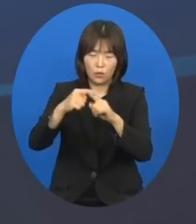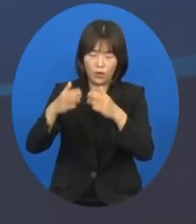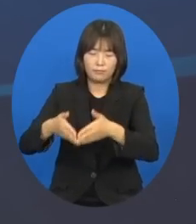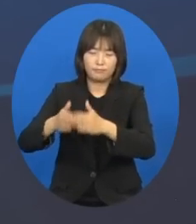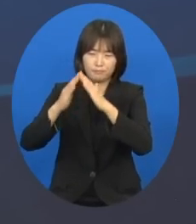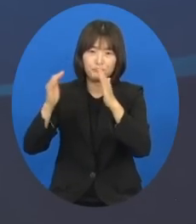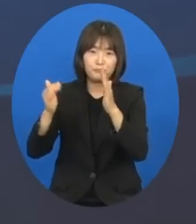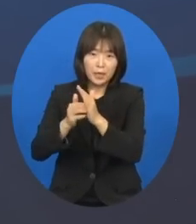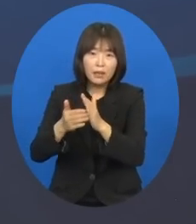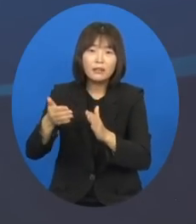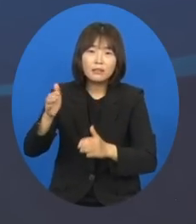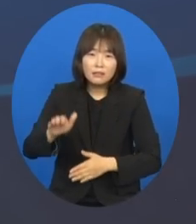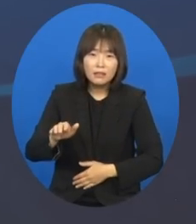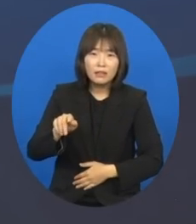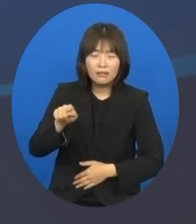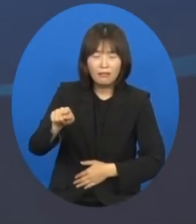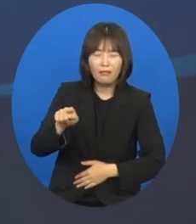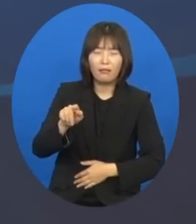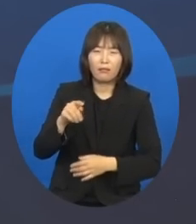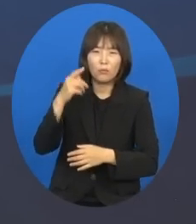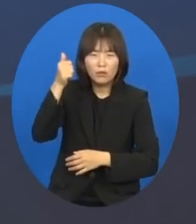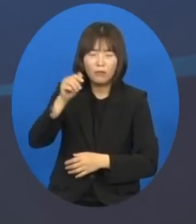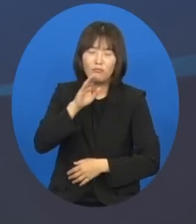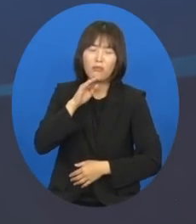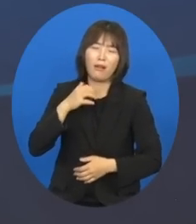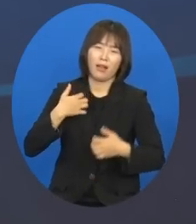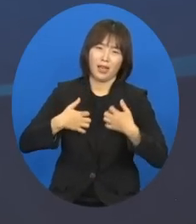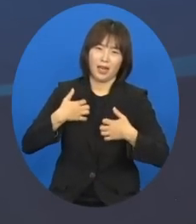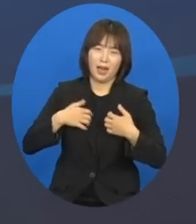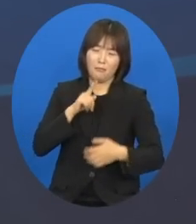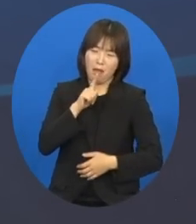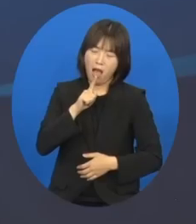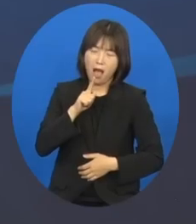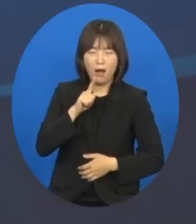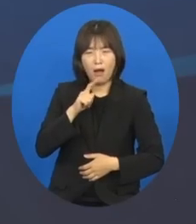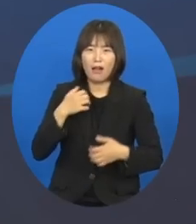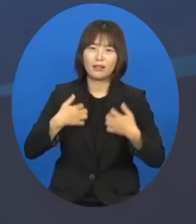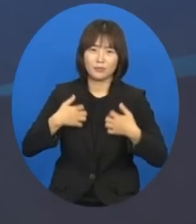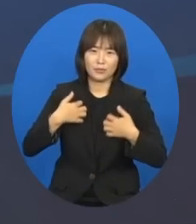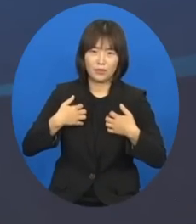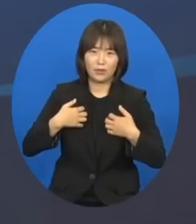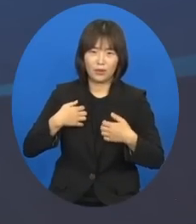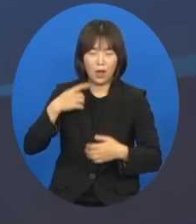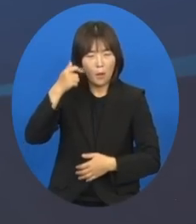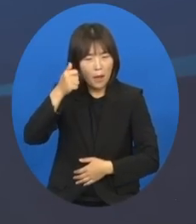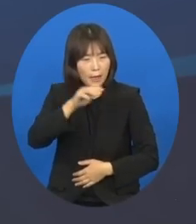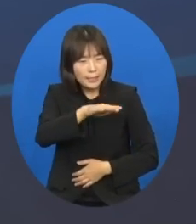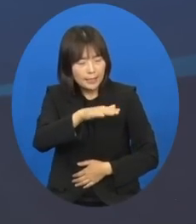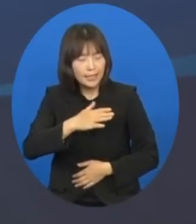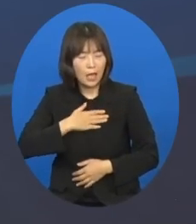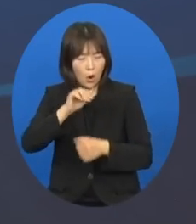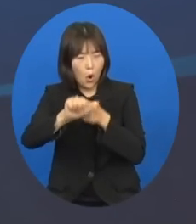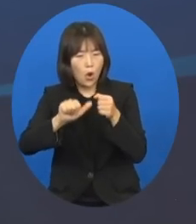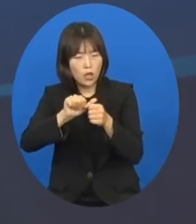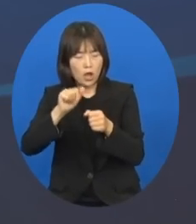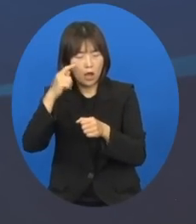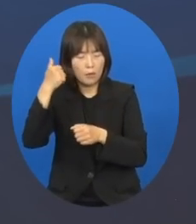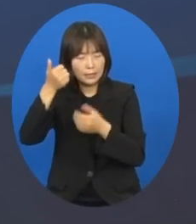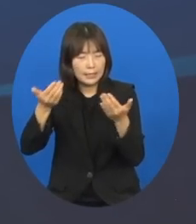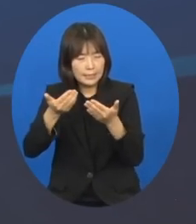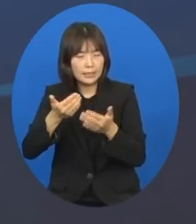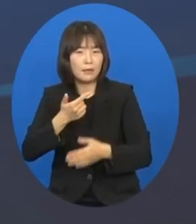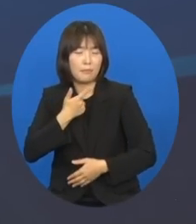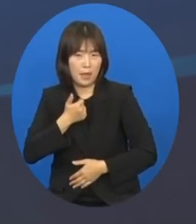그분이 참 재밌는 분이셨어요 말을 재밌게 하셔요 목사님 목사님 내가 5년 목회를 하고 있는데